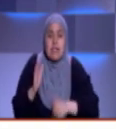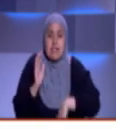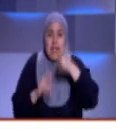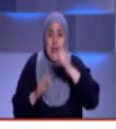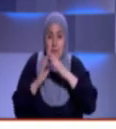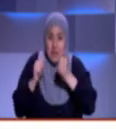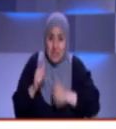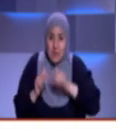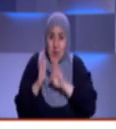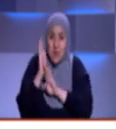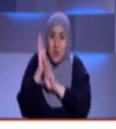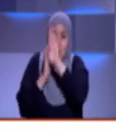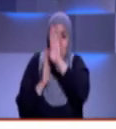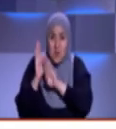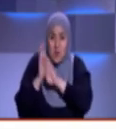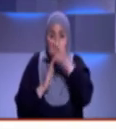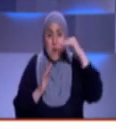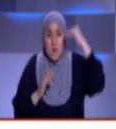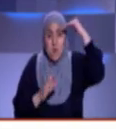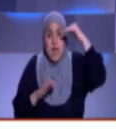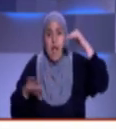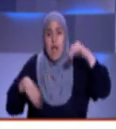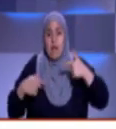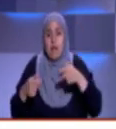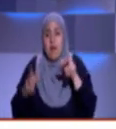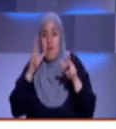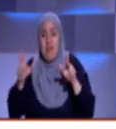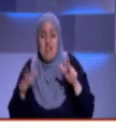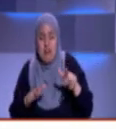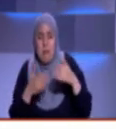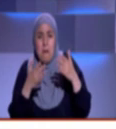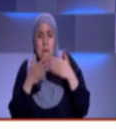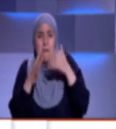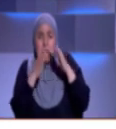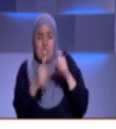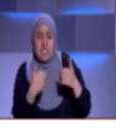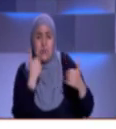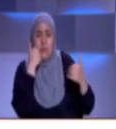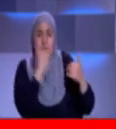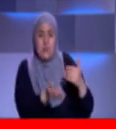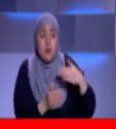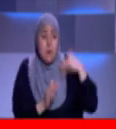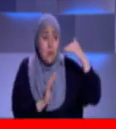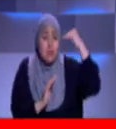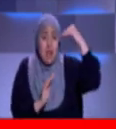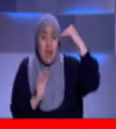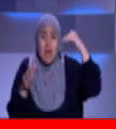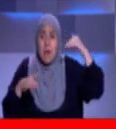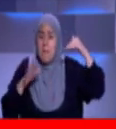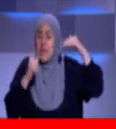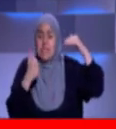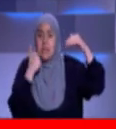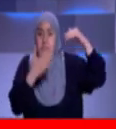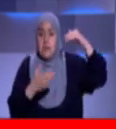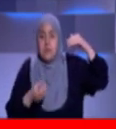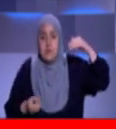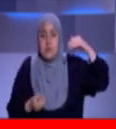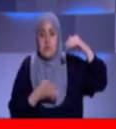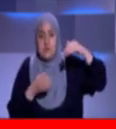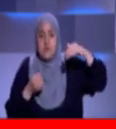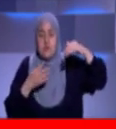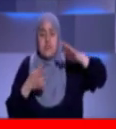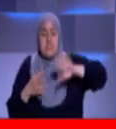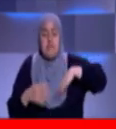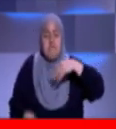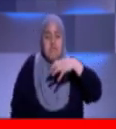مصر والنجاحات التي تحققها في مكافحة الإرهاب ودحر الإرهاب والوقوف أمام مخططات